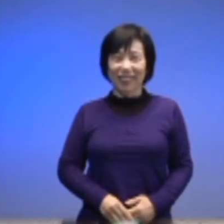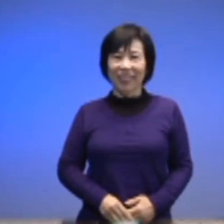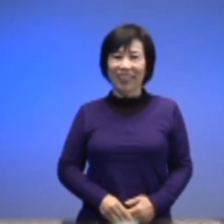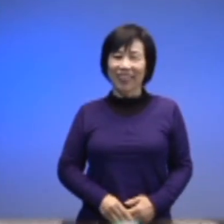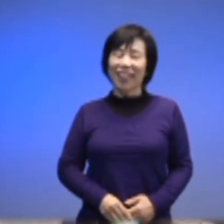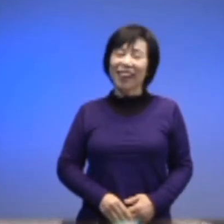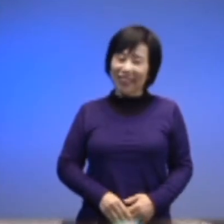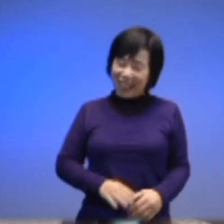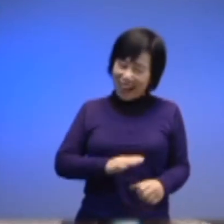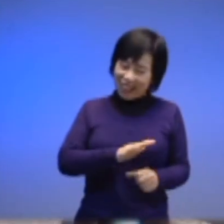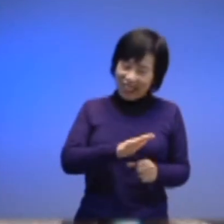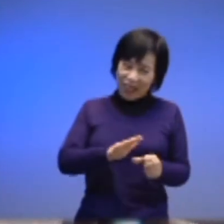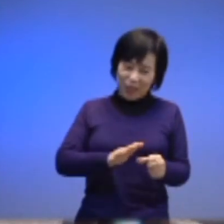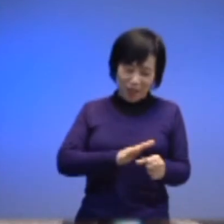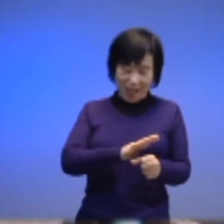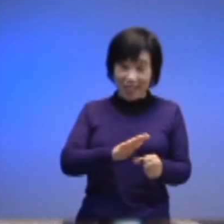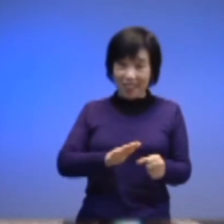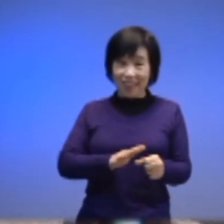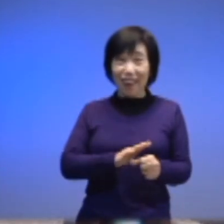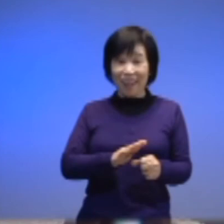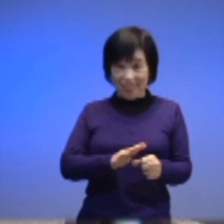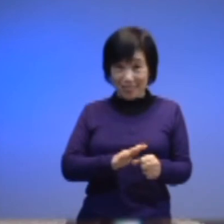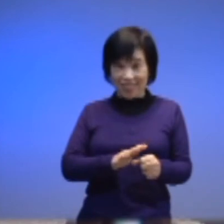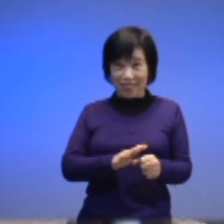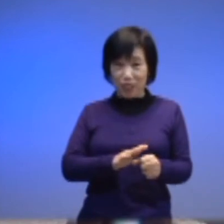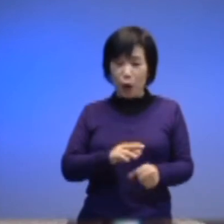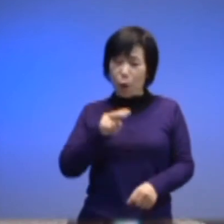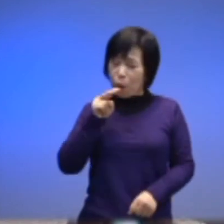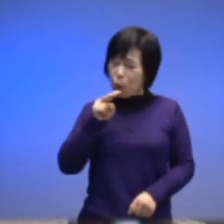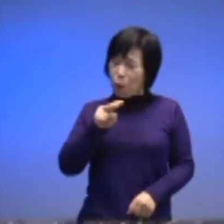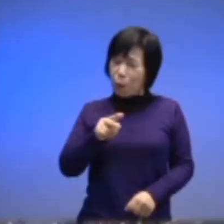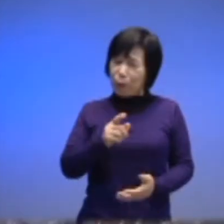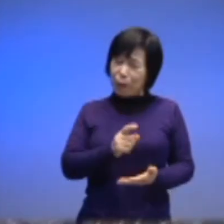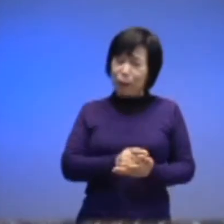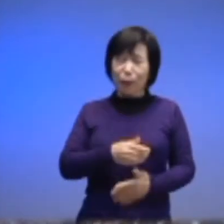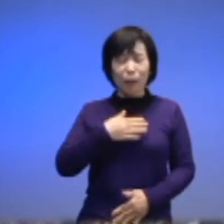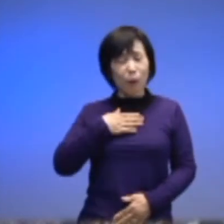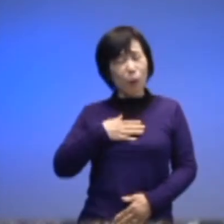かわいいな。動物って見ていて飽きやんよな。